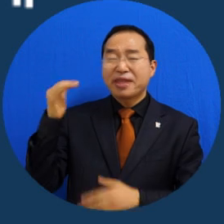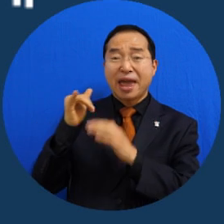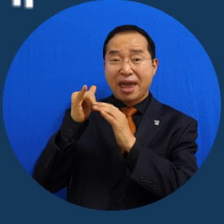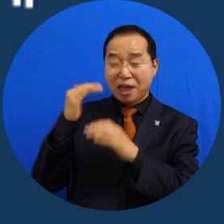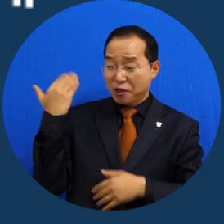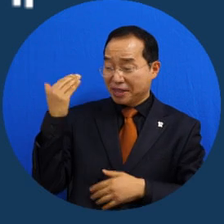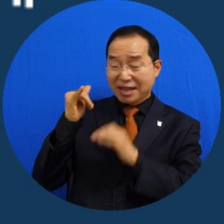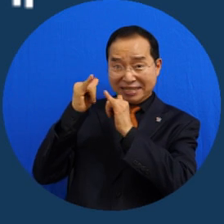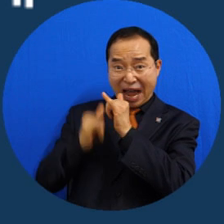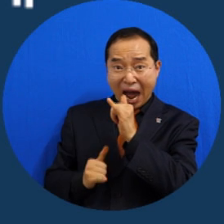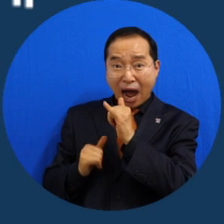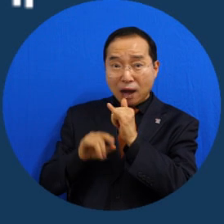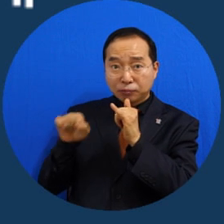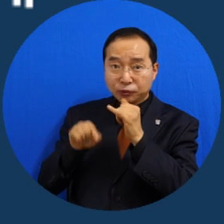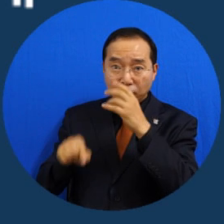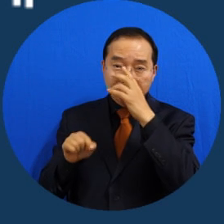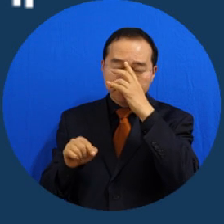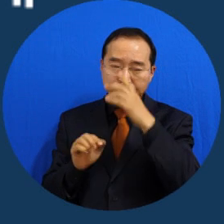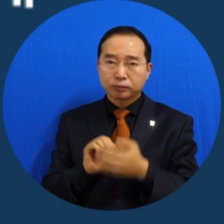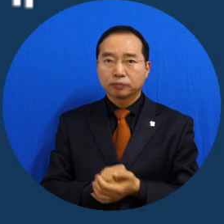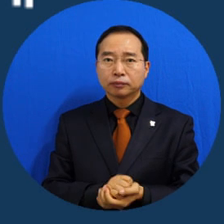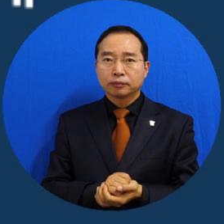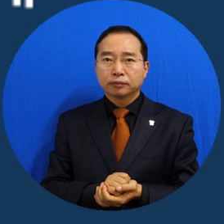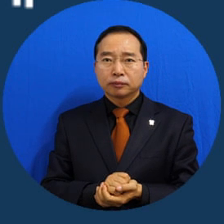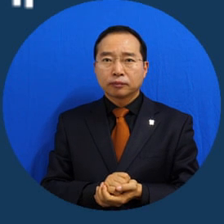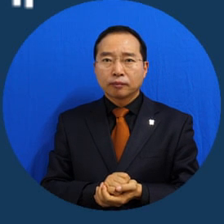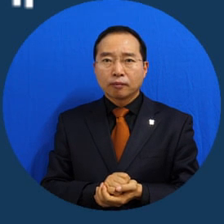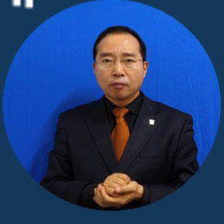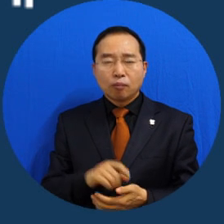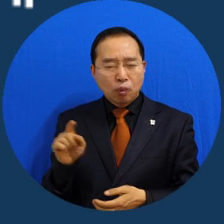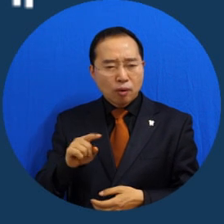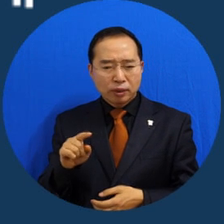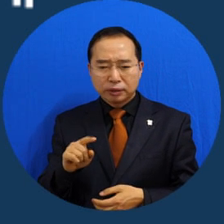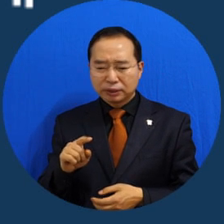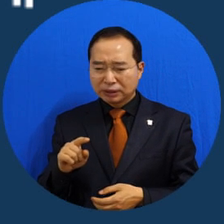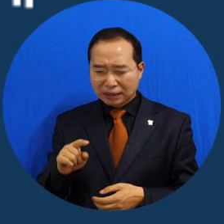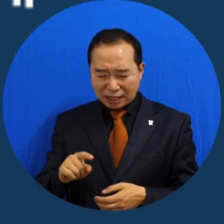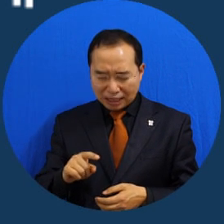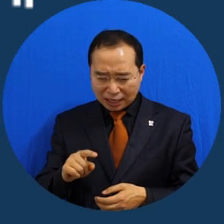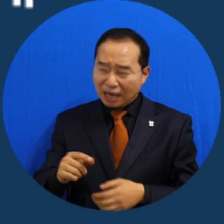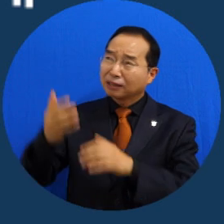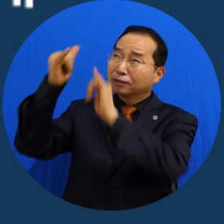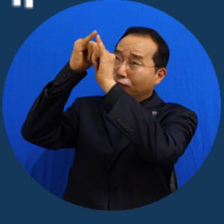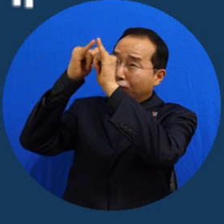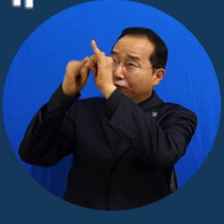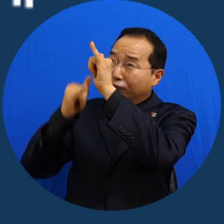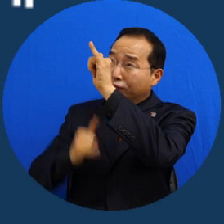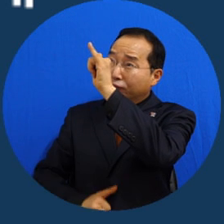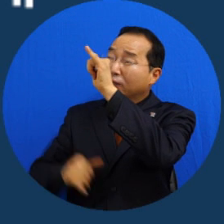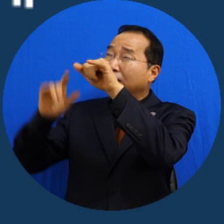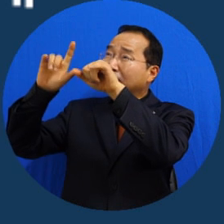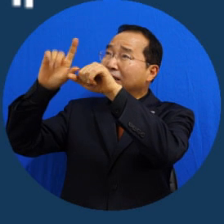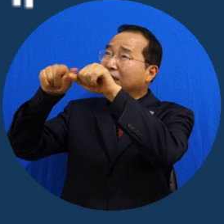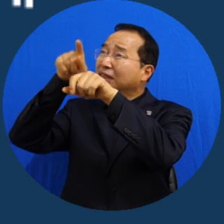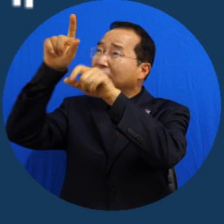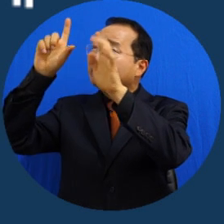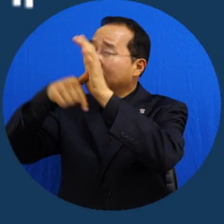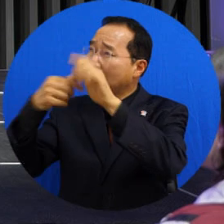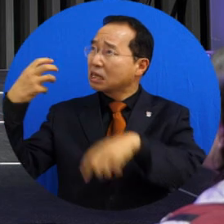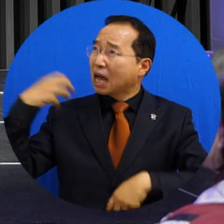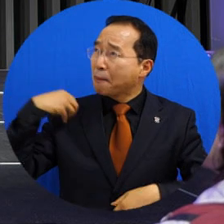근현대사부터 각 세대마다 공통적 세대적 대의가 있었대요. 시대적